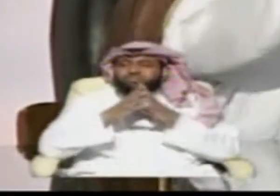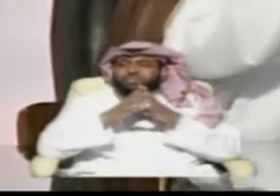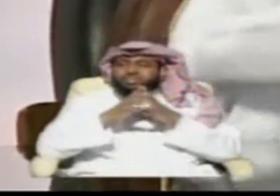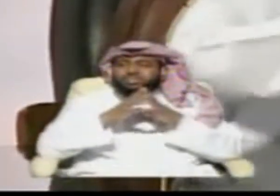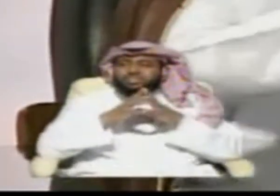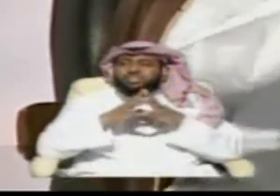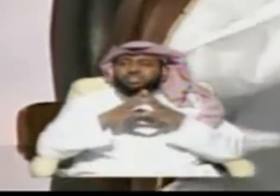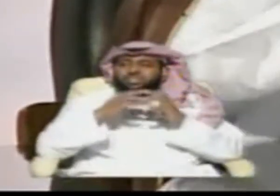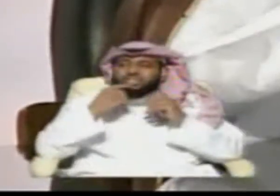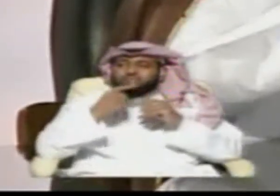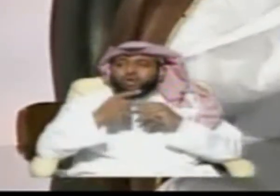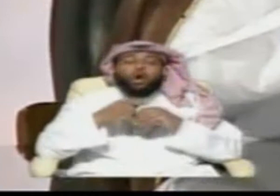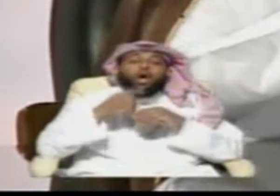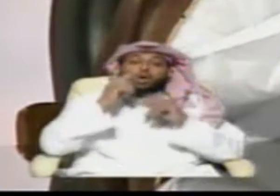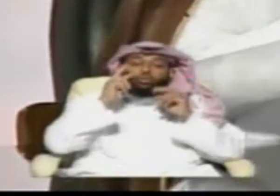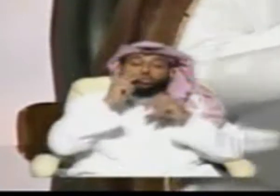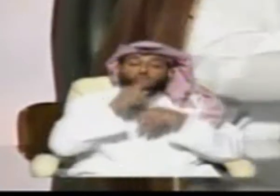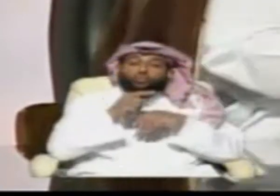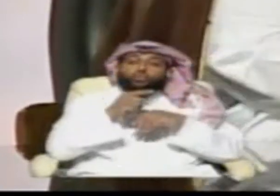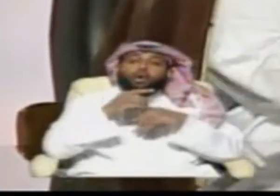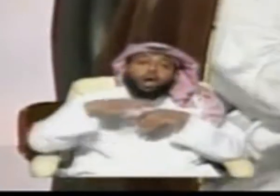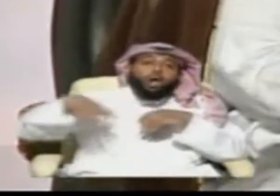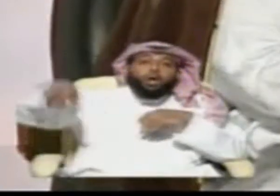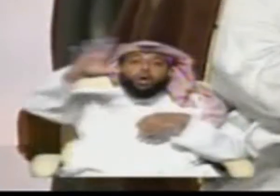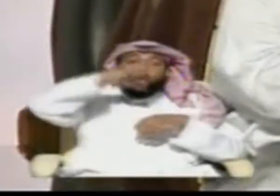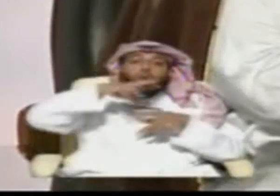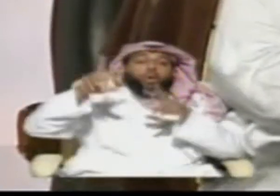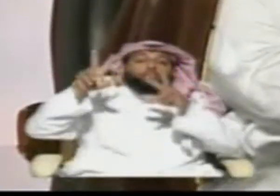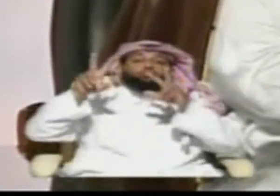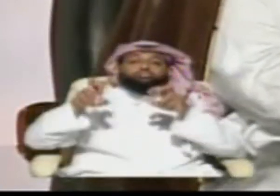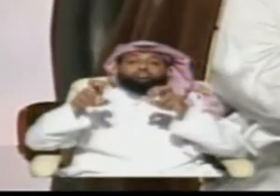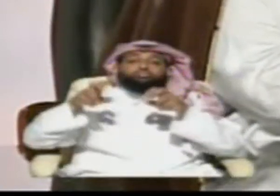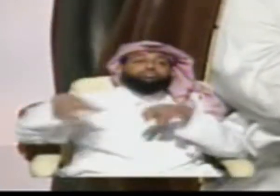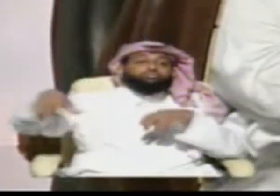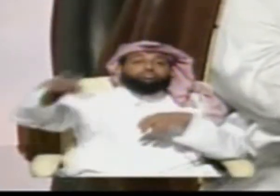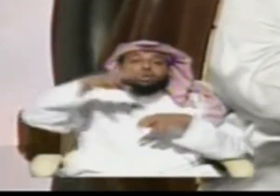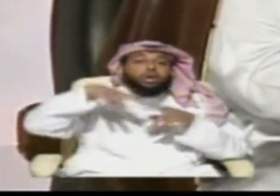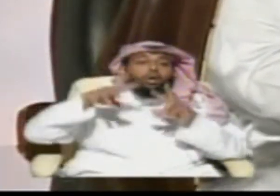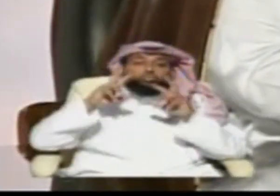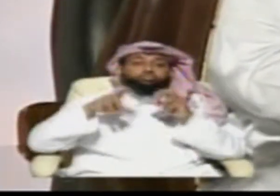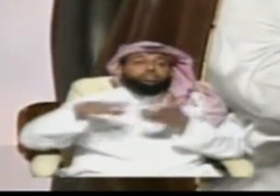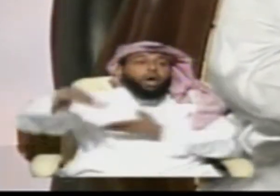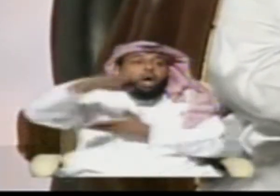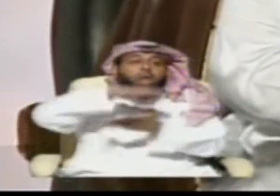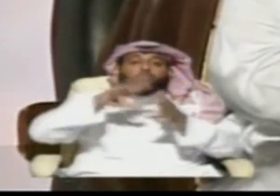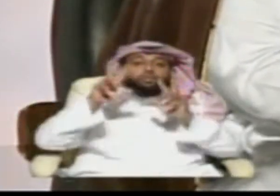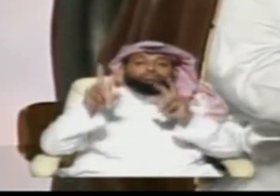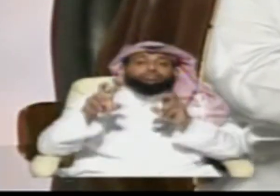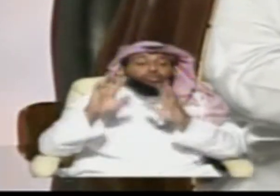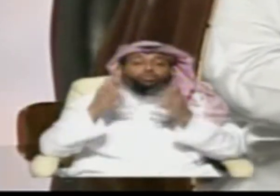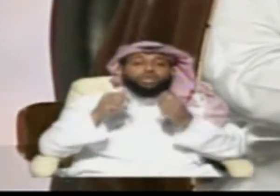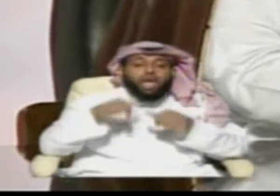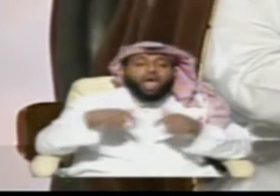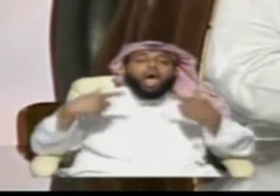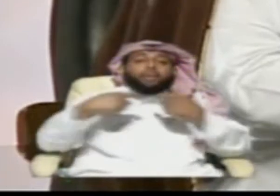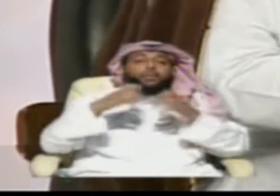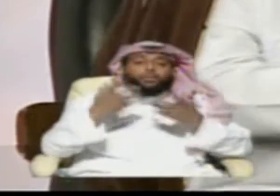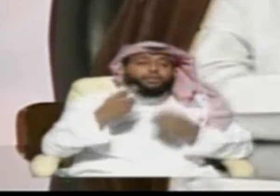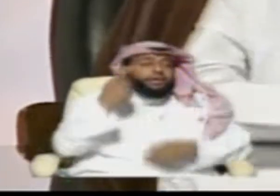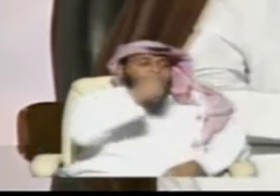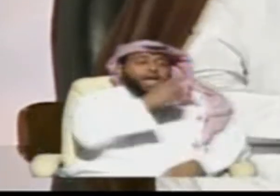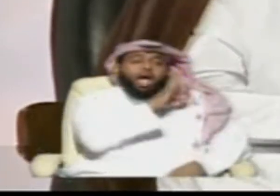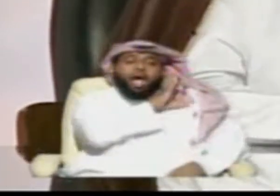هناك من أوقف الحدث، لأن الصهاينة انشغلوا بأنفسهم فيما يجري من قتل ومن